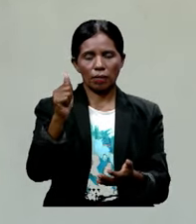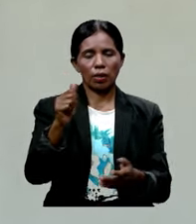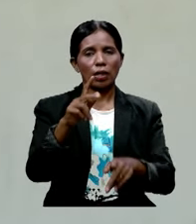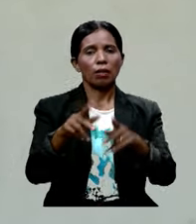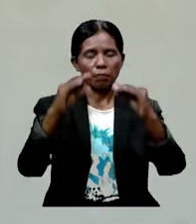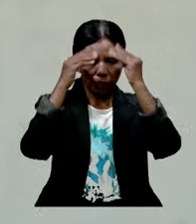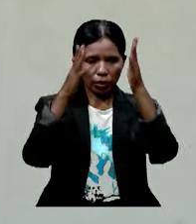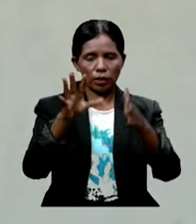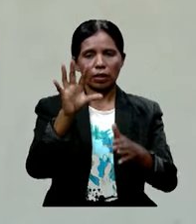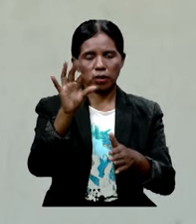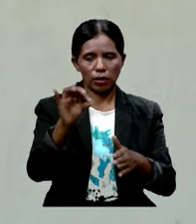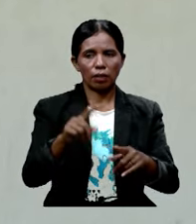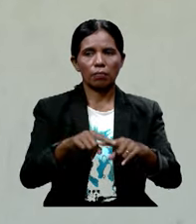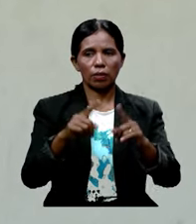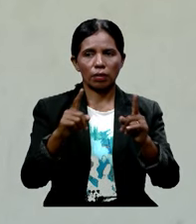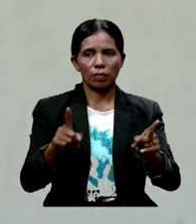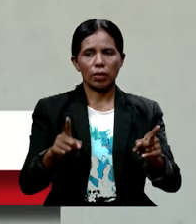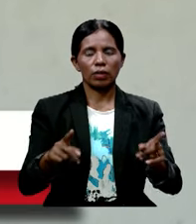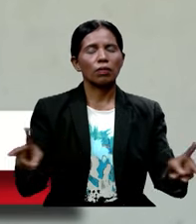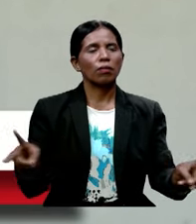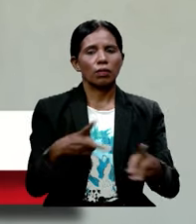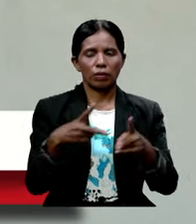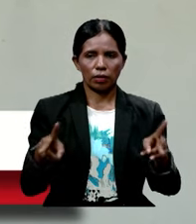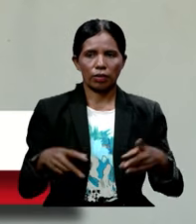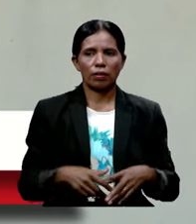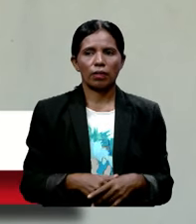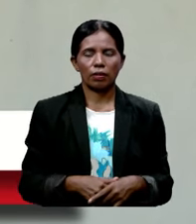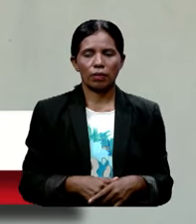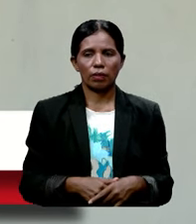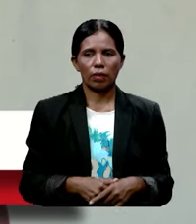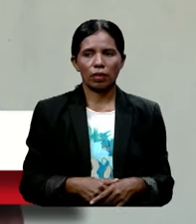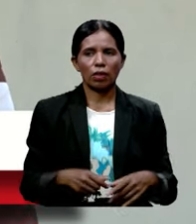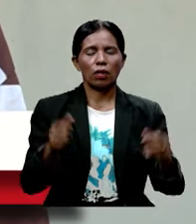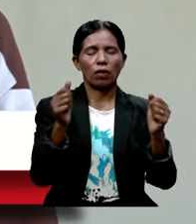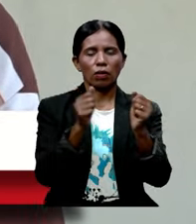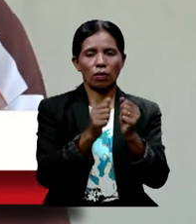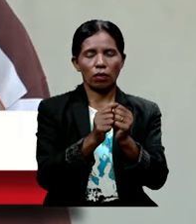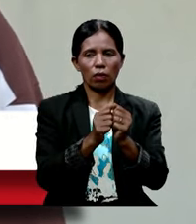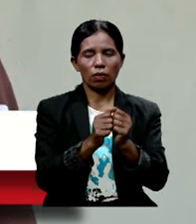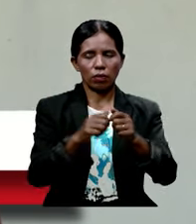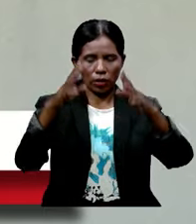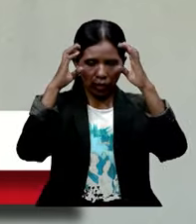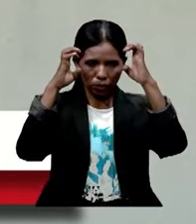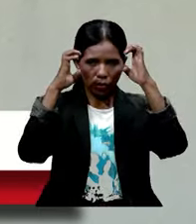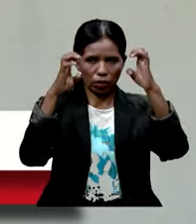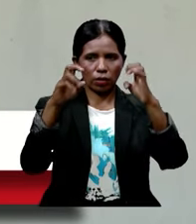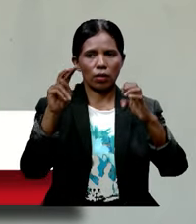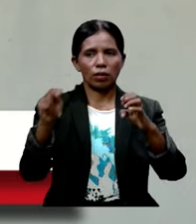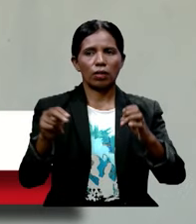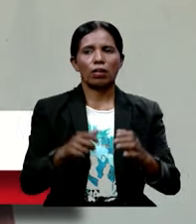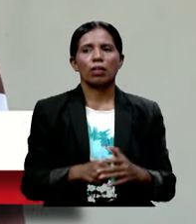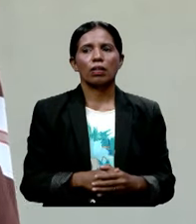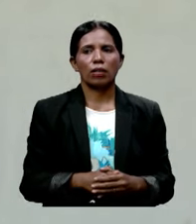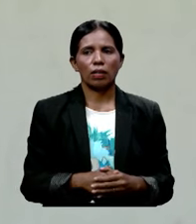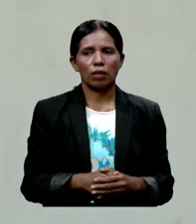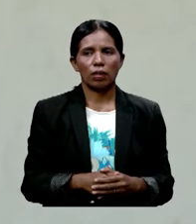be se voluntari. Se voluntari ho ninia edukasang ne ramata be